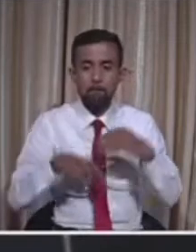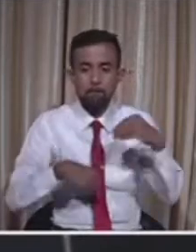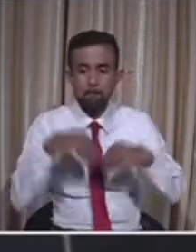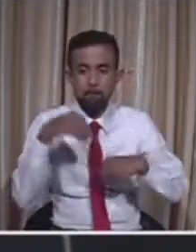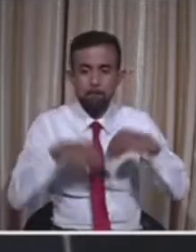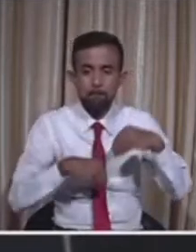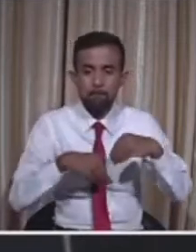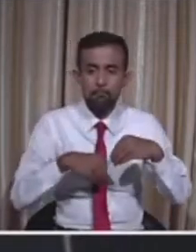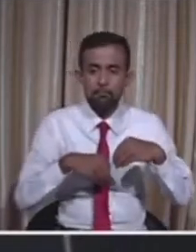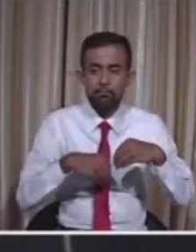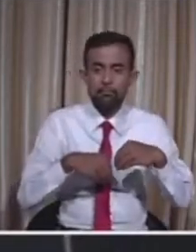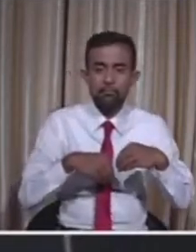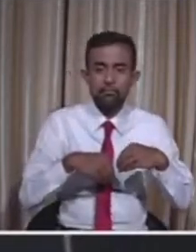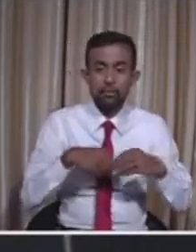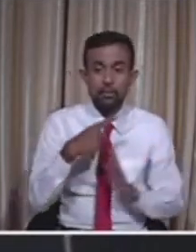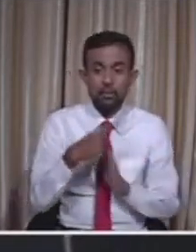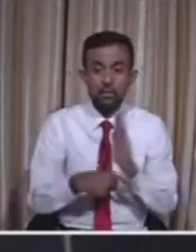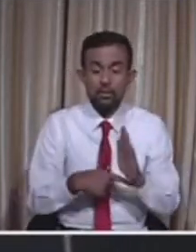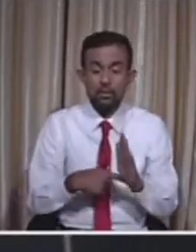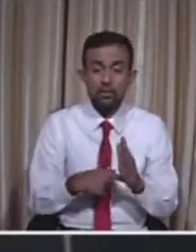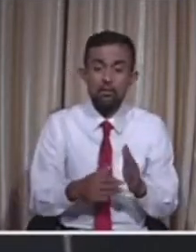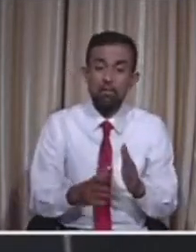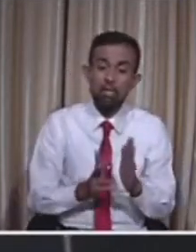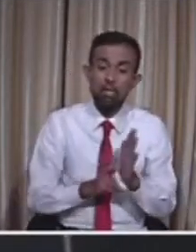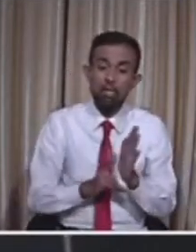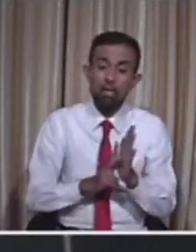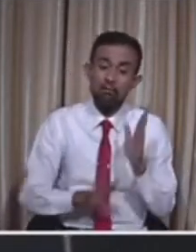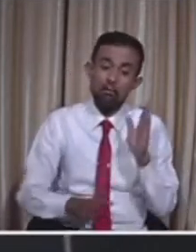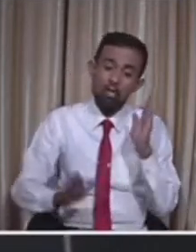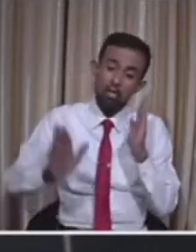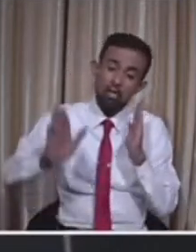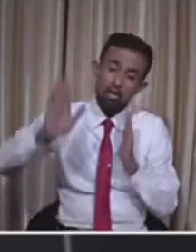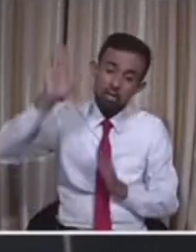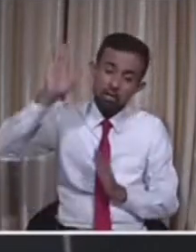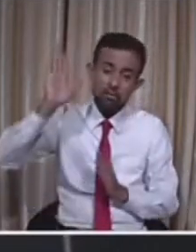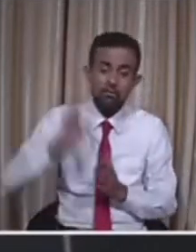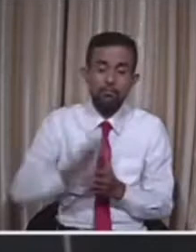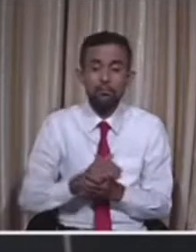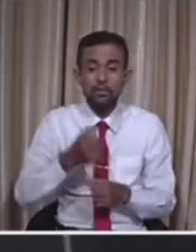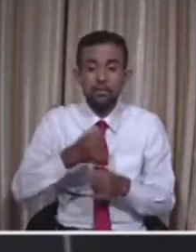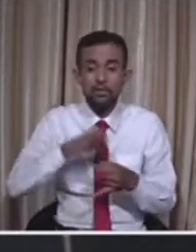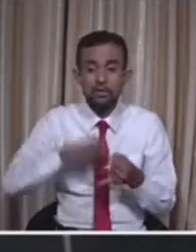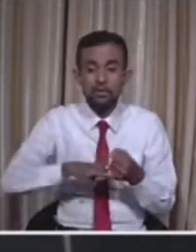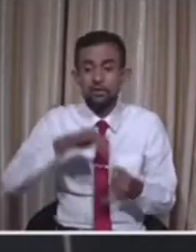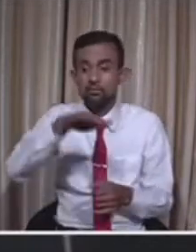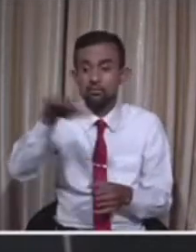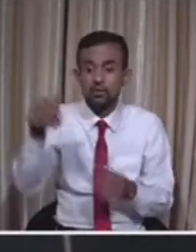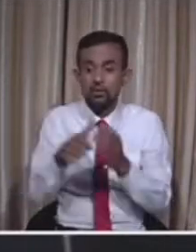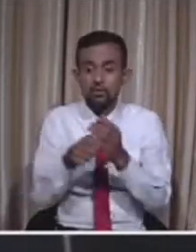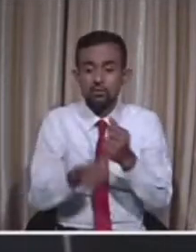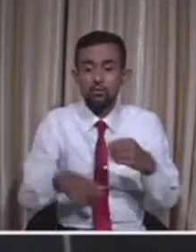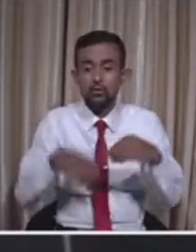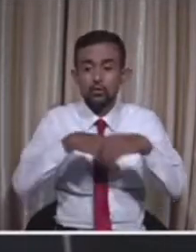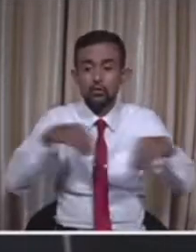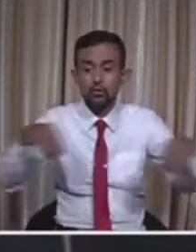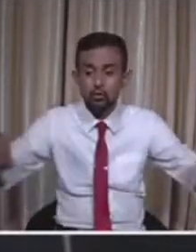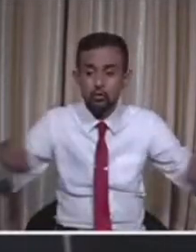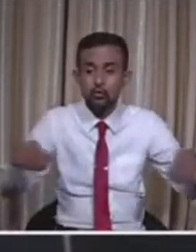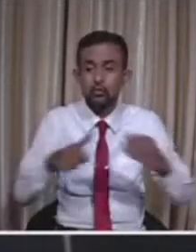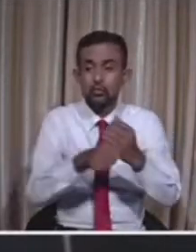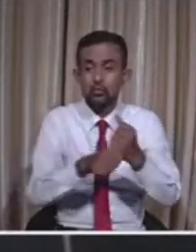mathiwaraneedi me rate hadda pitisara aetha gami pradesa niyojane karapu govi pradesa niyojane